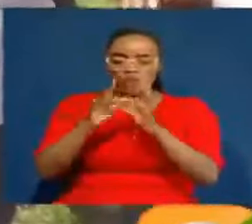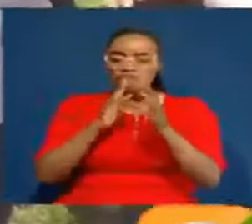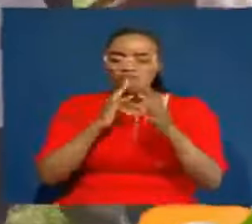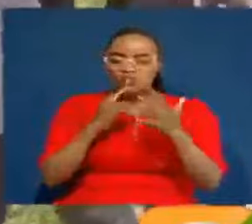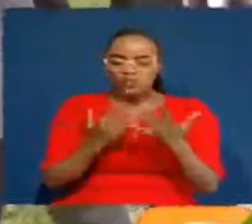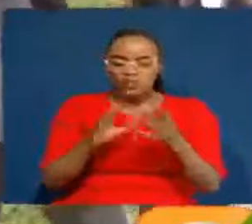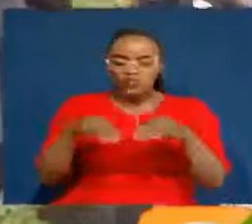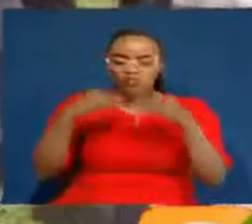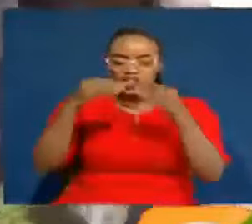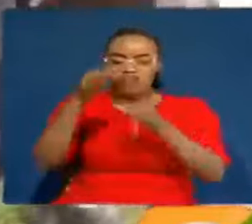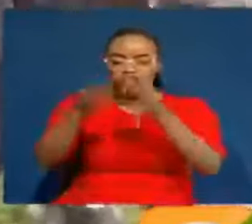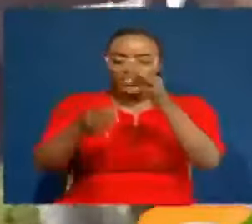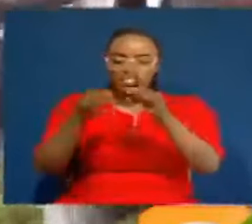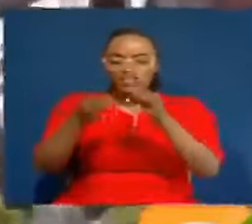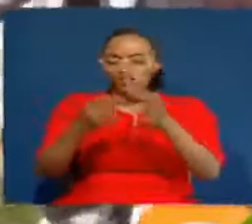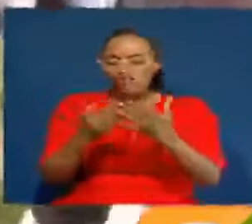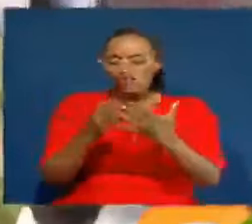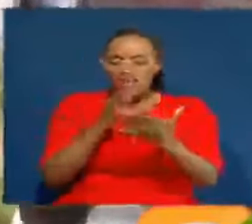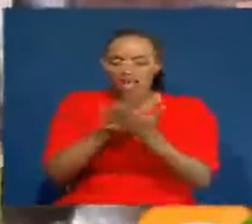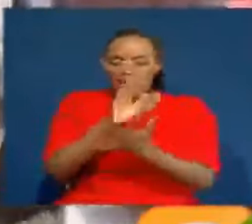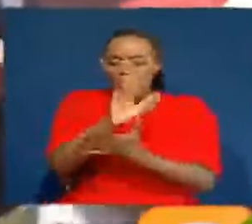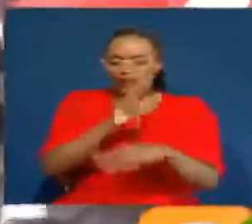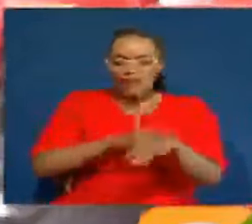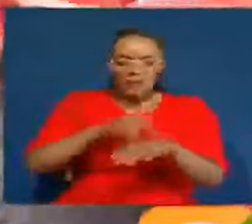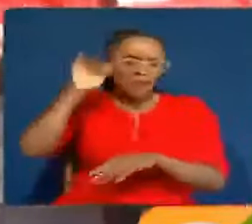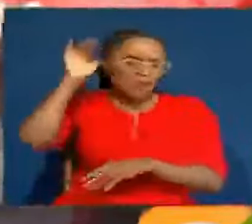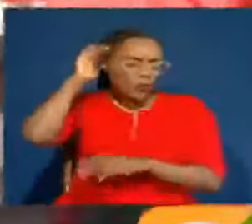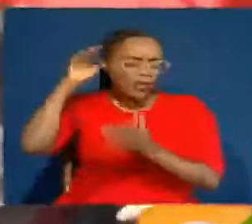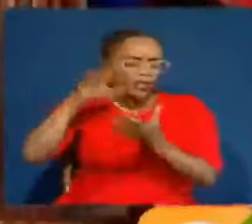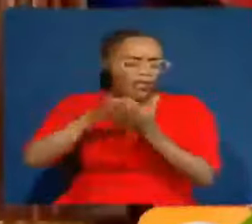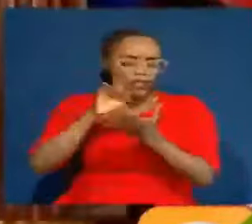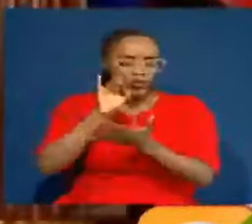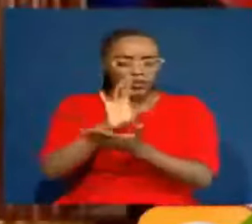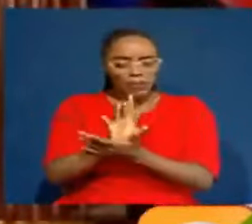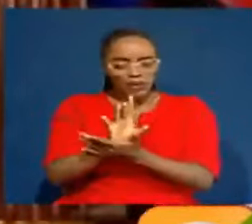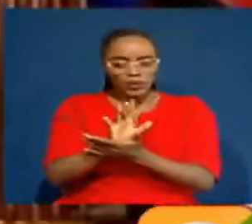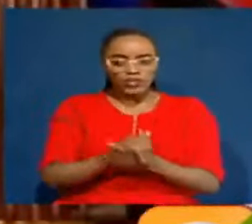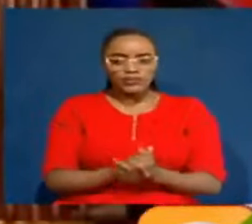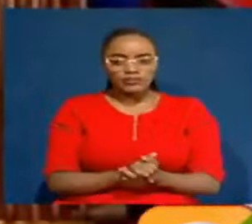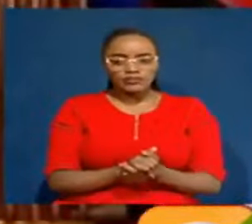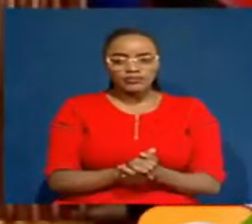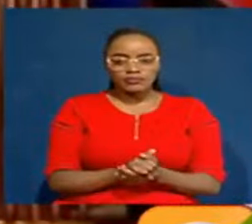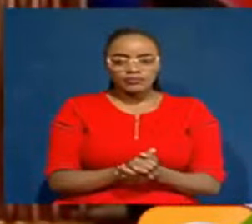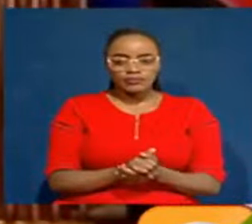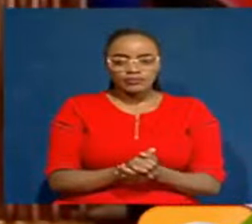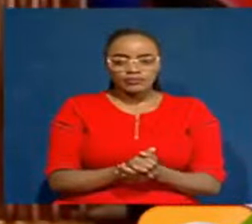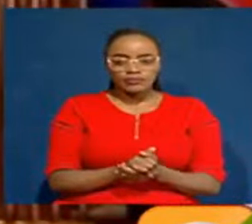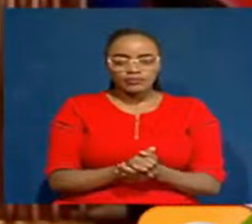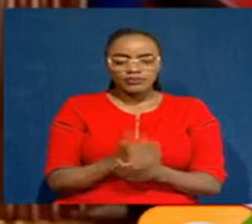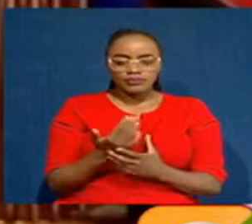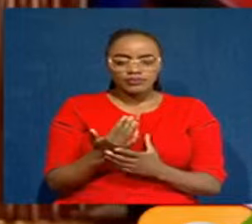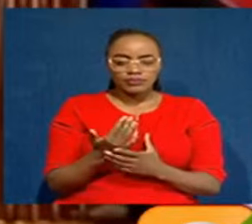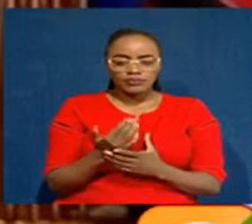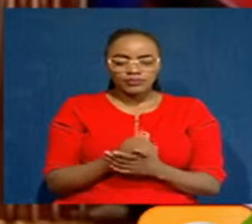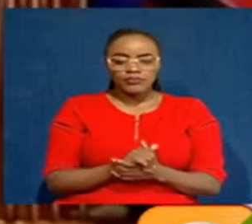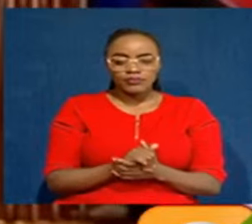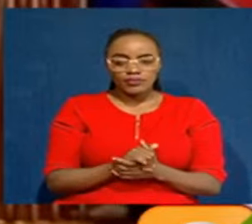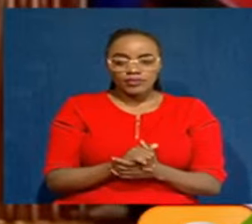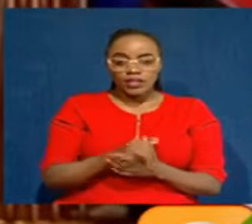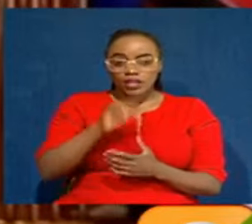kudai hakupewa haki wakati wa kusikizwa kwa kesi ya kumbandua. Senator Tams, can you listen to me?